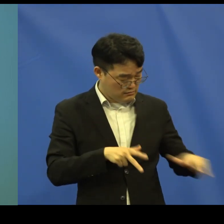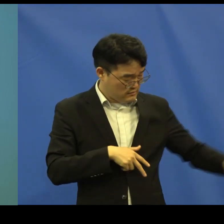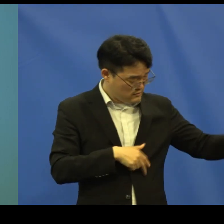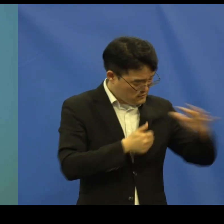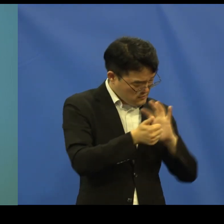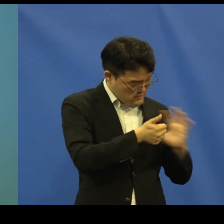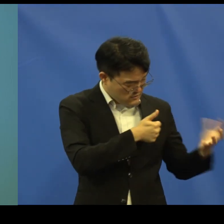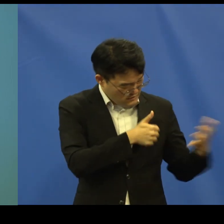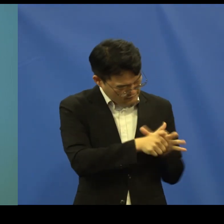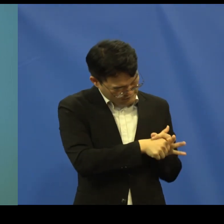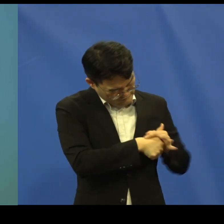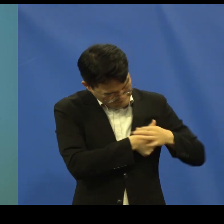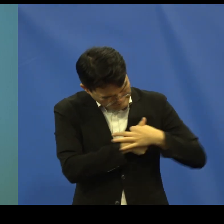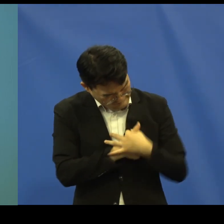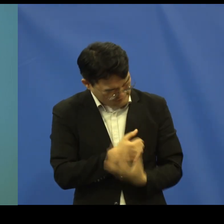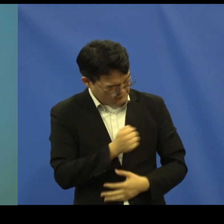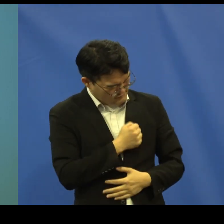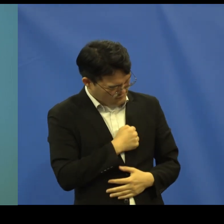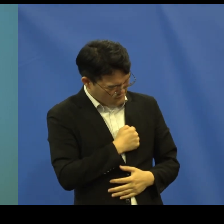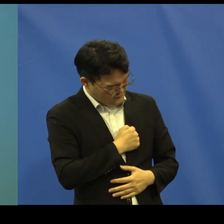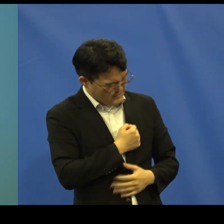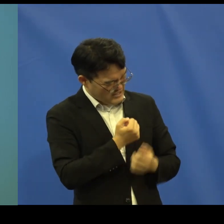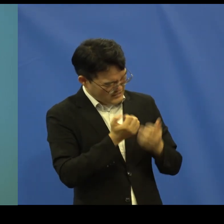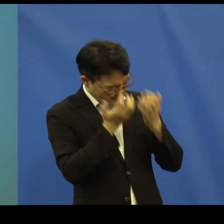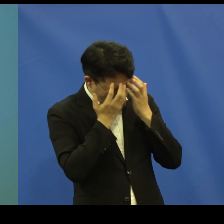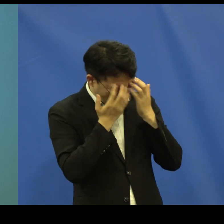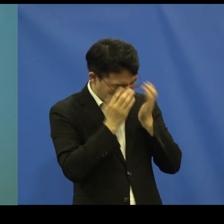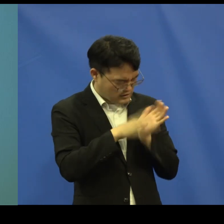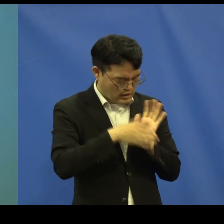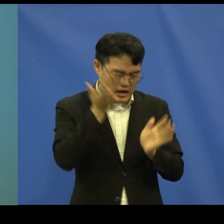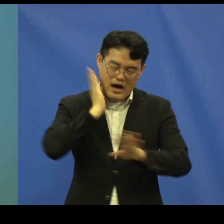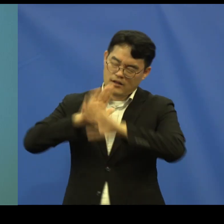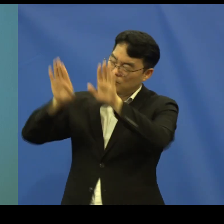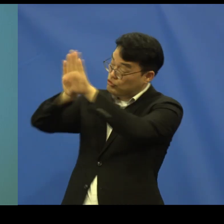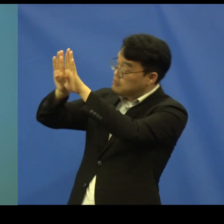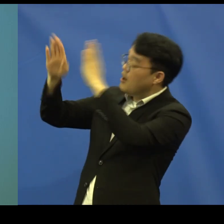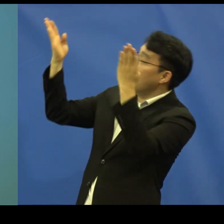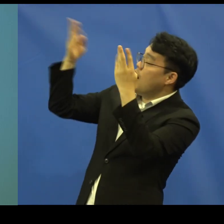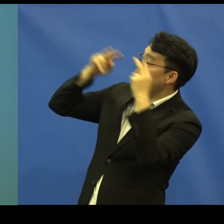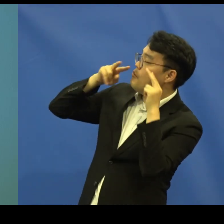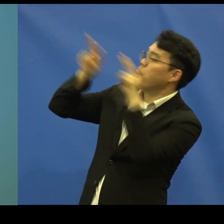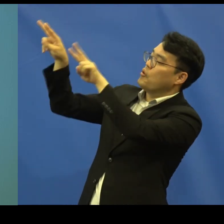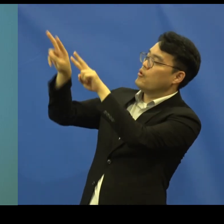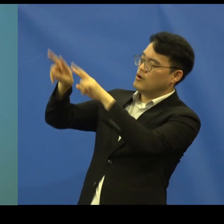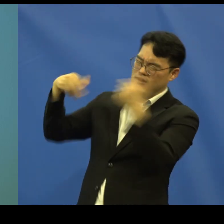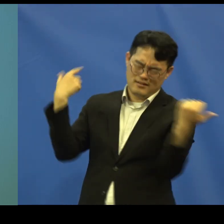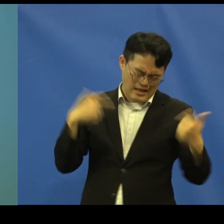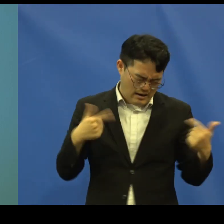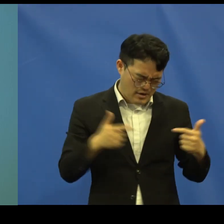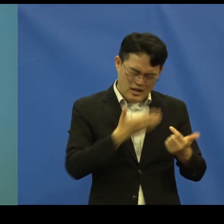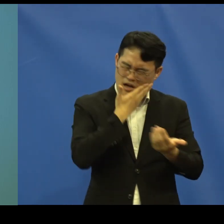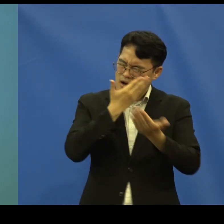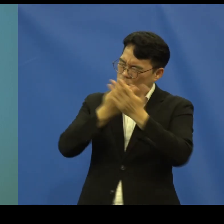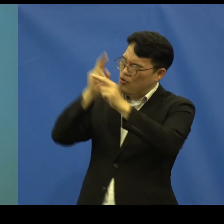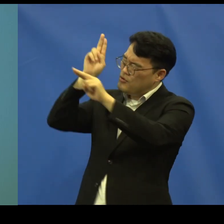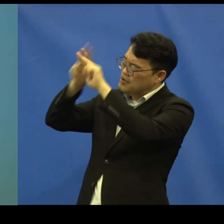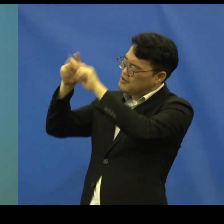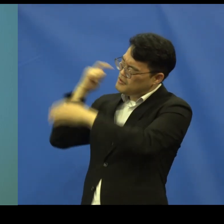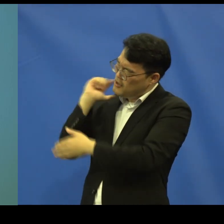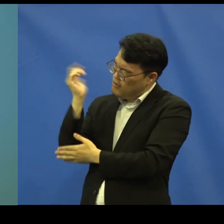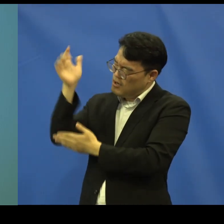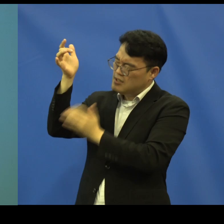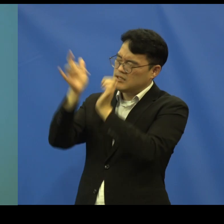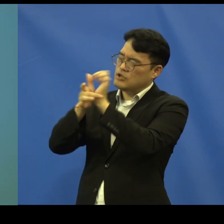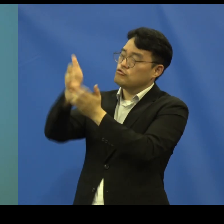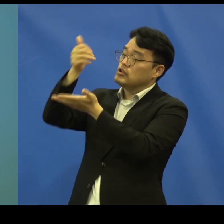답답하고 어려울 때마다 하늘문이 활짝 열리는 역사가 일어나게 하여 주시옵시고 날마다 보좌에 앉으신 영광스러운